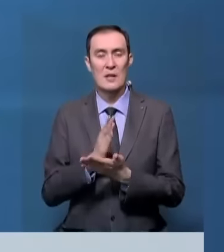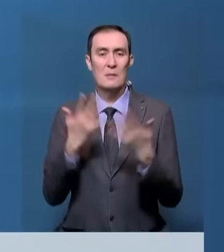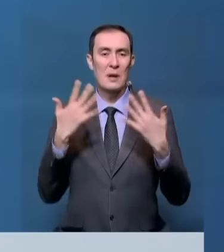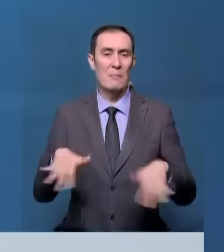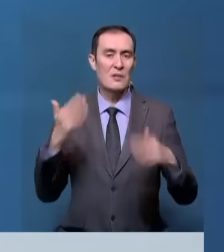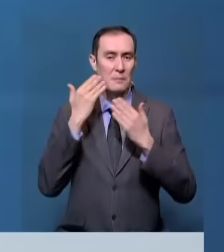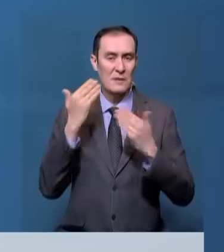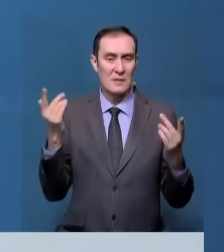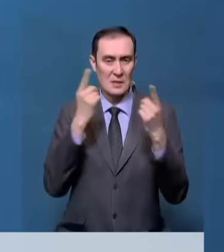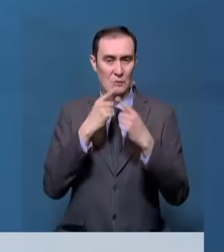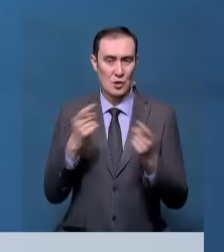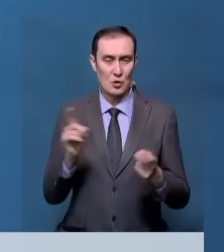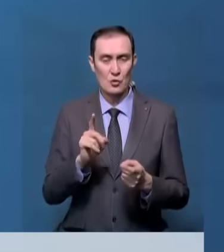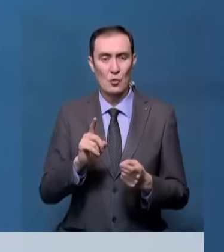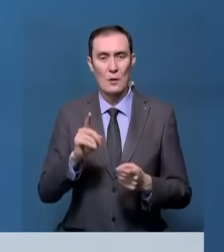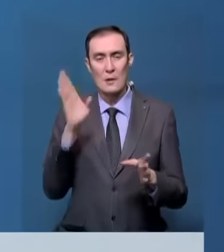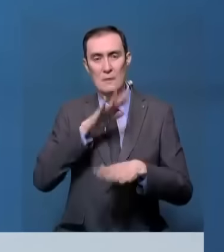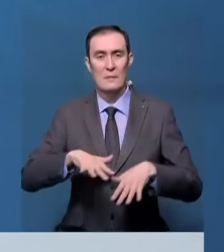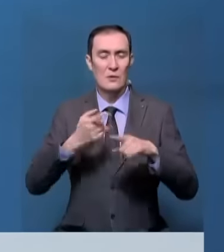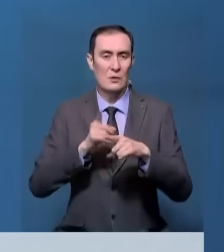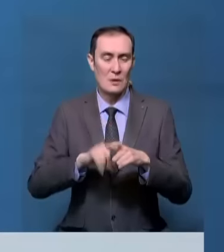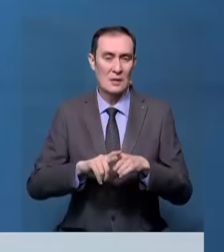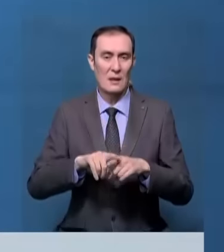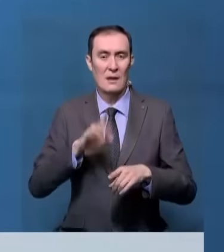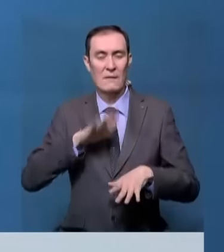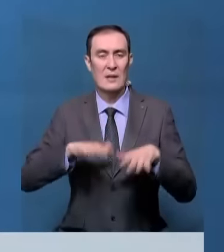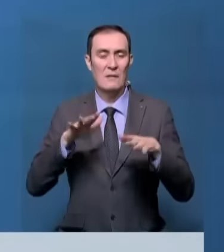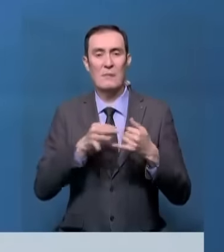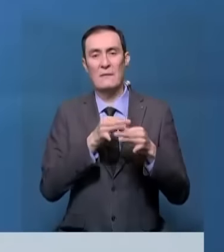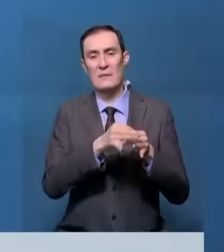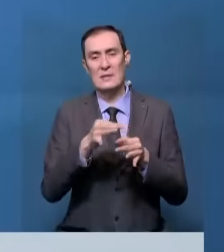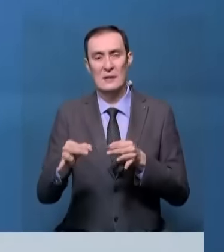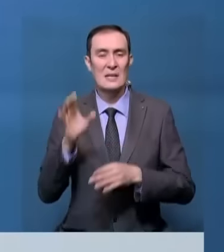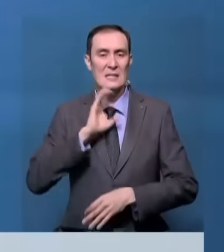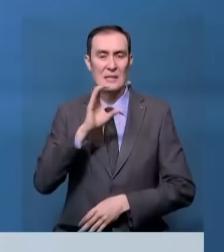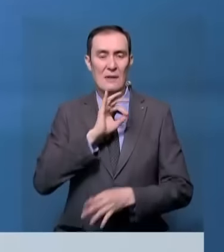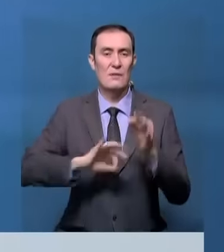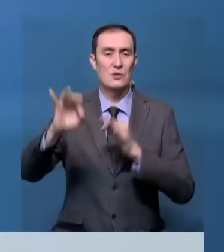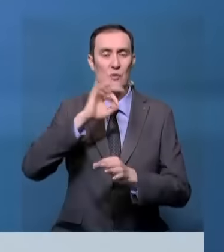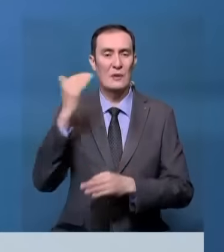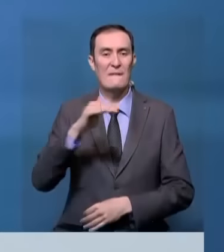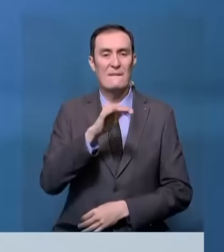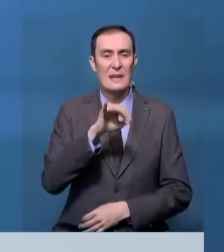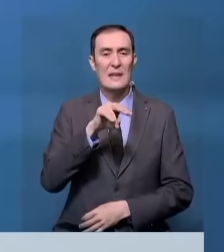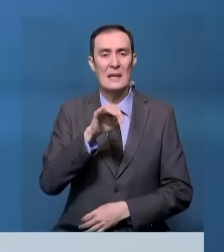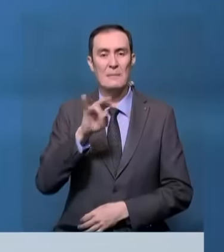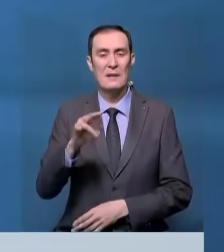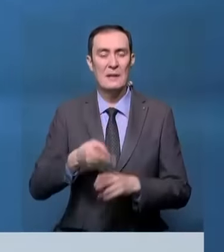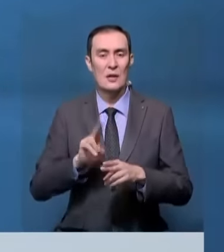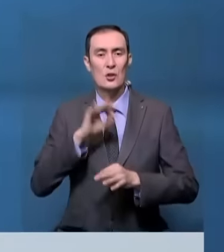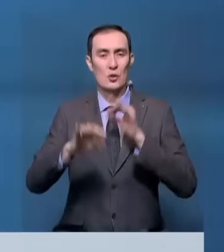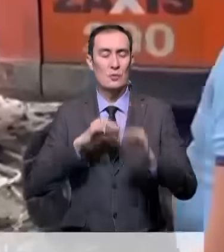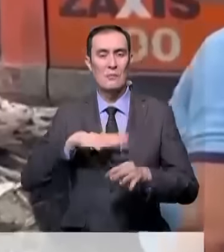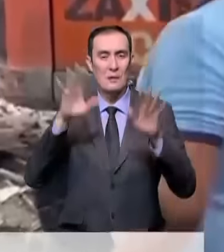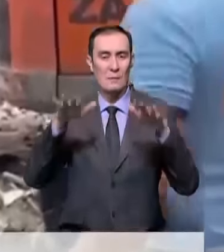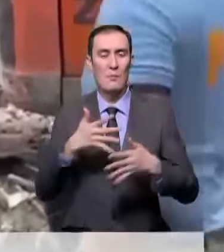без вести, сообщает AP. Непогода вызвала оползни и наводнения в провинциях на севере и востоке страны. За сутки в этих регионах